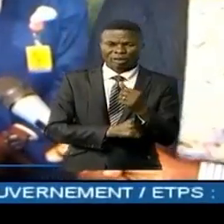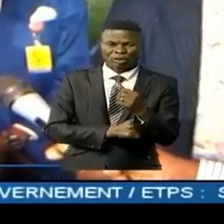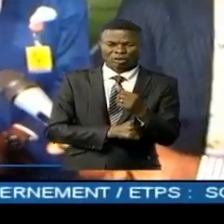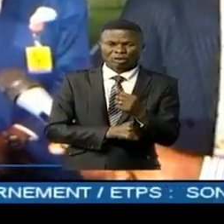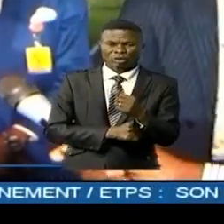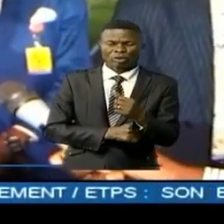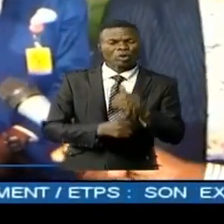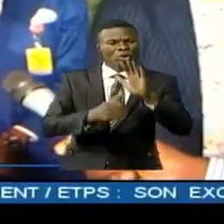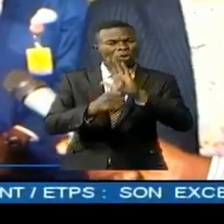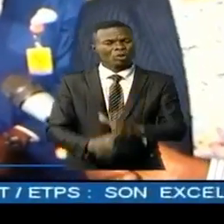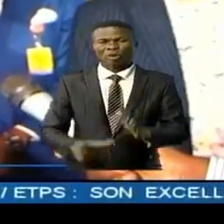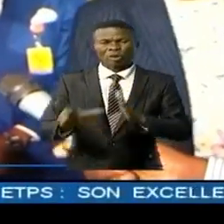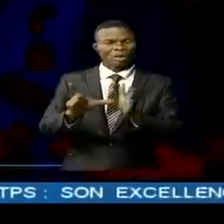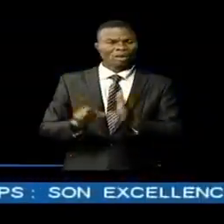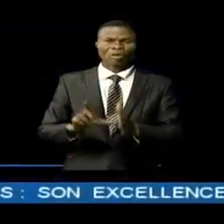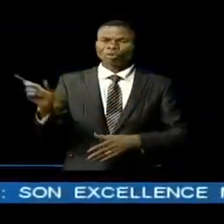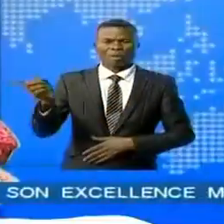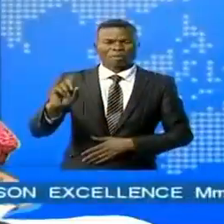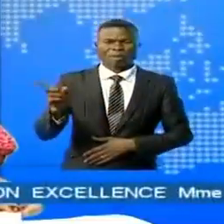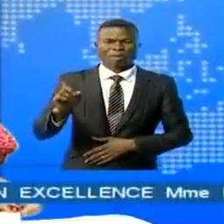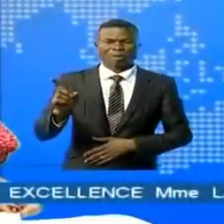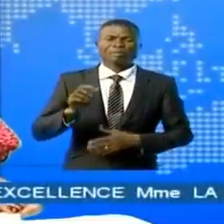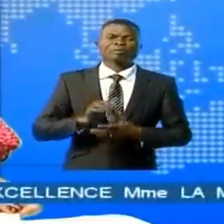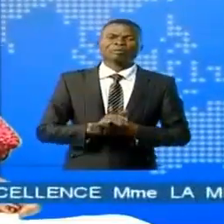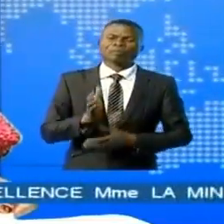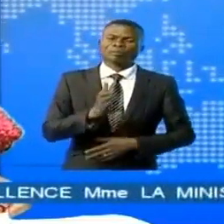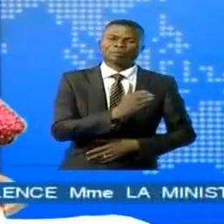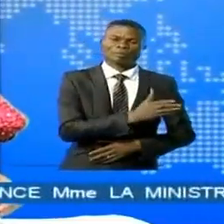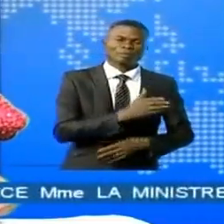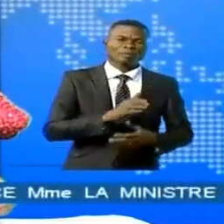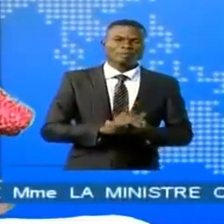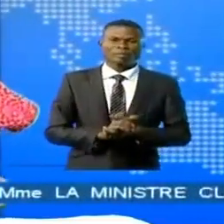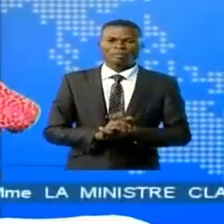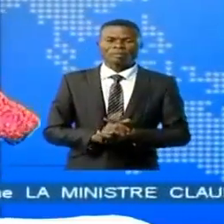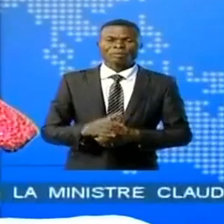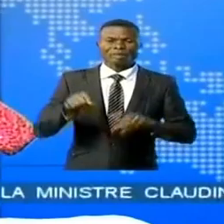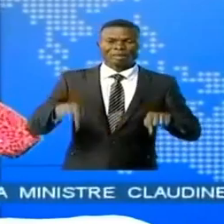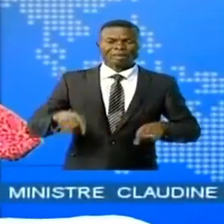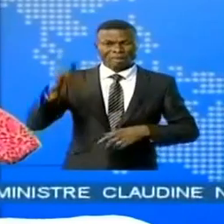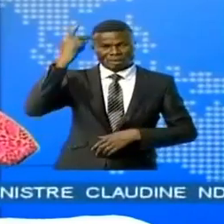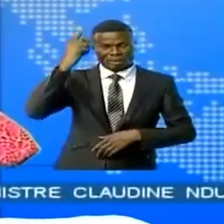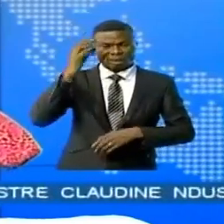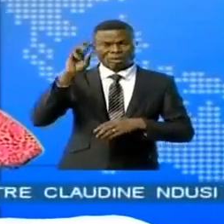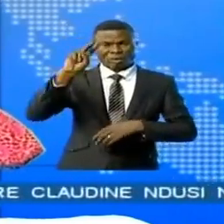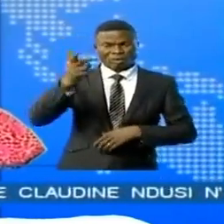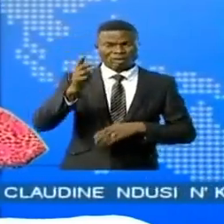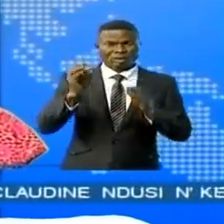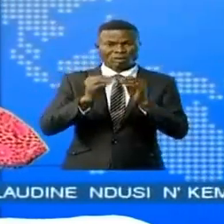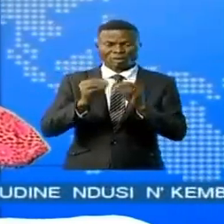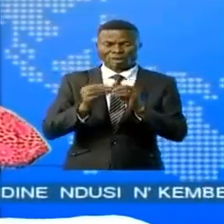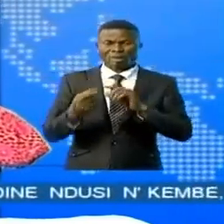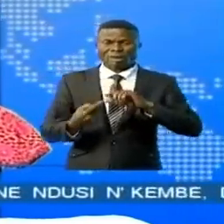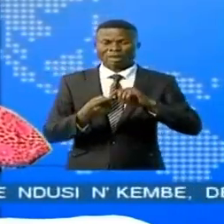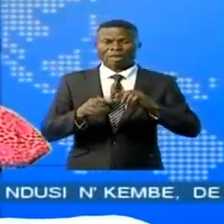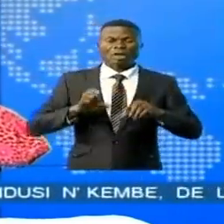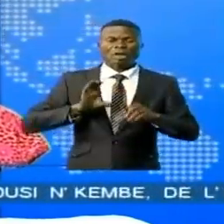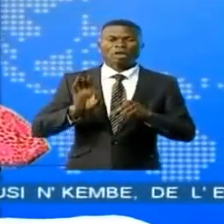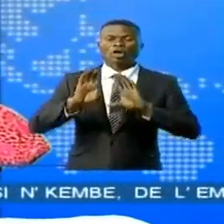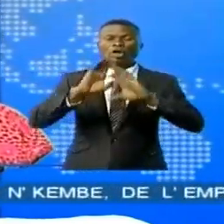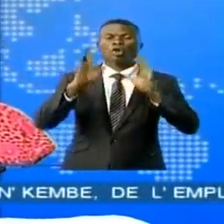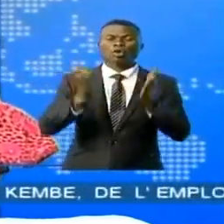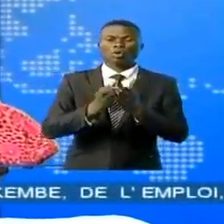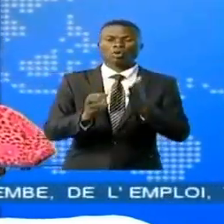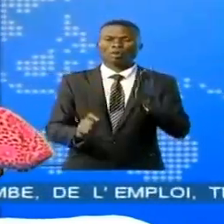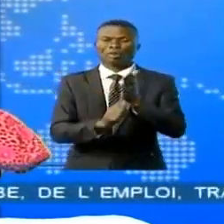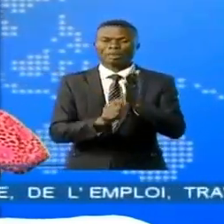n'importe c'était la loi et à kinshasa la deuxième session extraordinaire du comité technique spécialisé